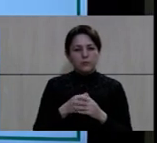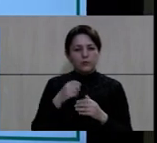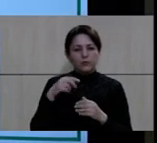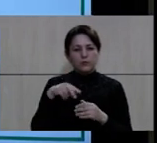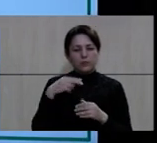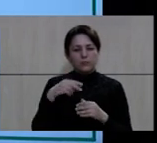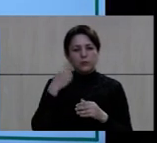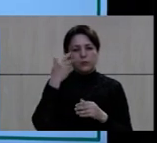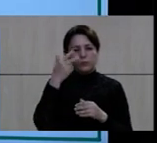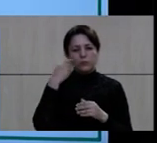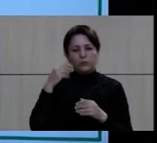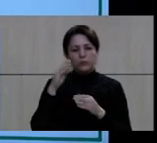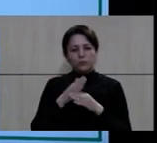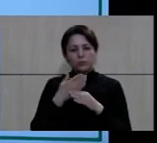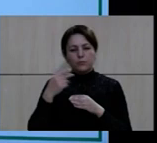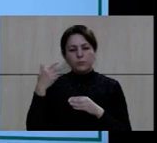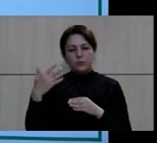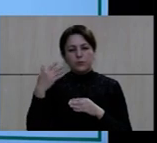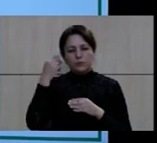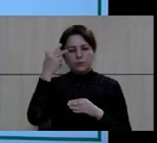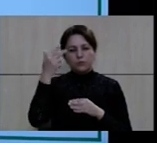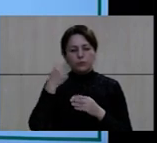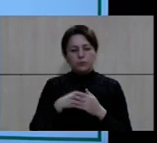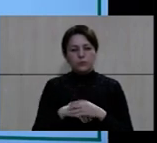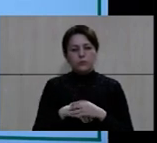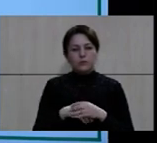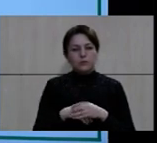20 dan 3 bo'lib 5 dan 3.